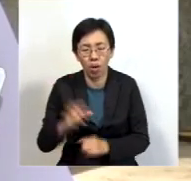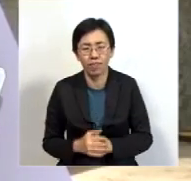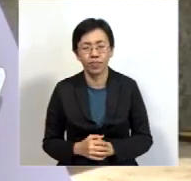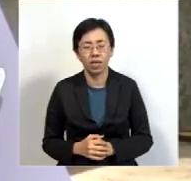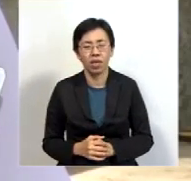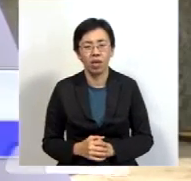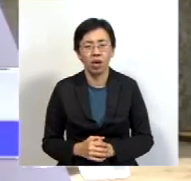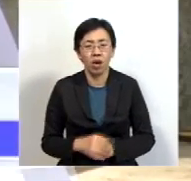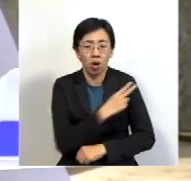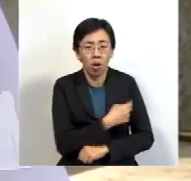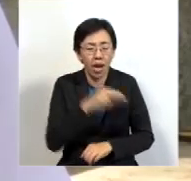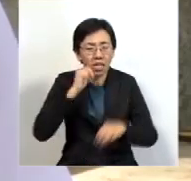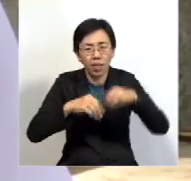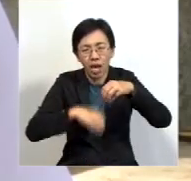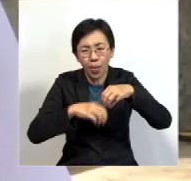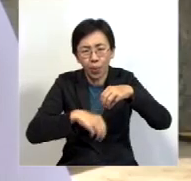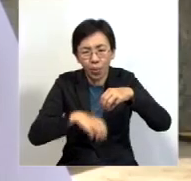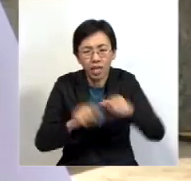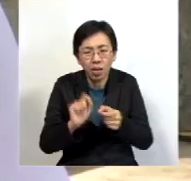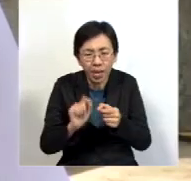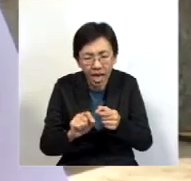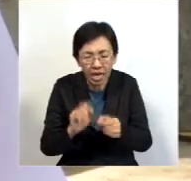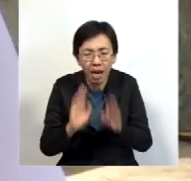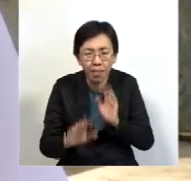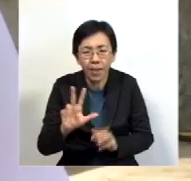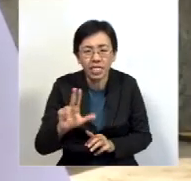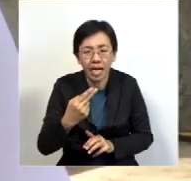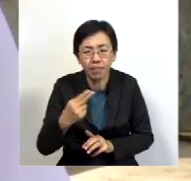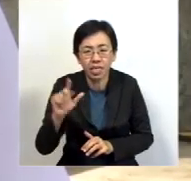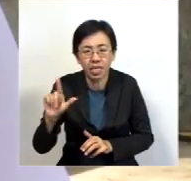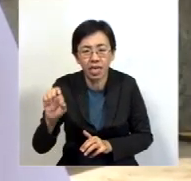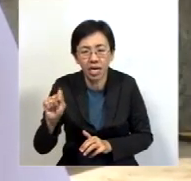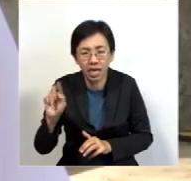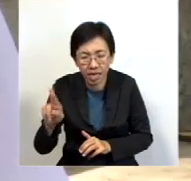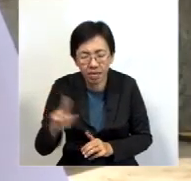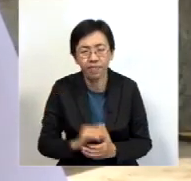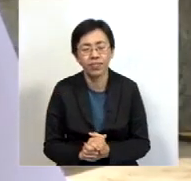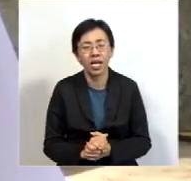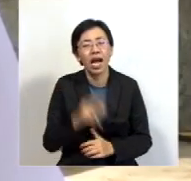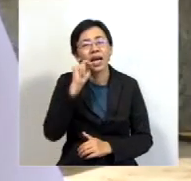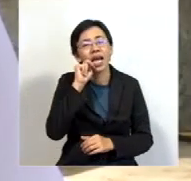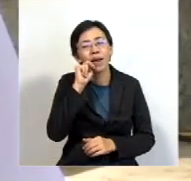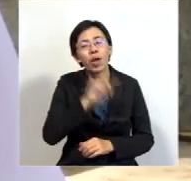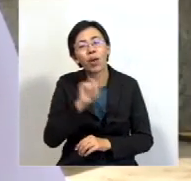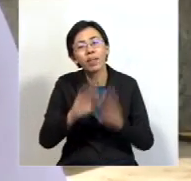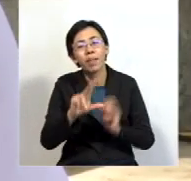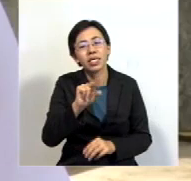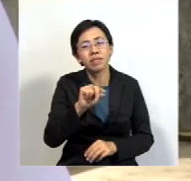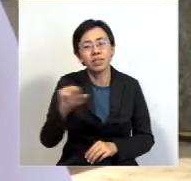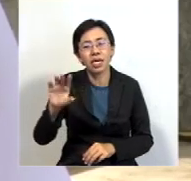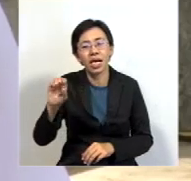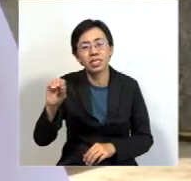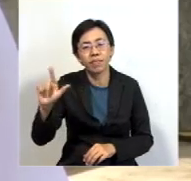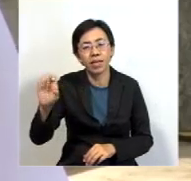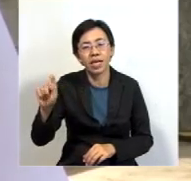รงพยาบาลเนี่ยต้องใช้น้ำประหยัดที่สุดก็คือ 30,000 ลิตรต่อวันแต่โดยเฉลี่ยแล้วเราจะใช้อยู่ที่ประมาณ 30-50